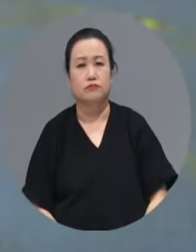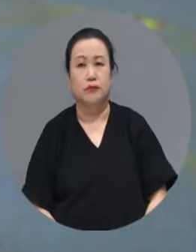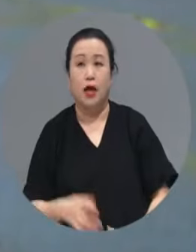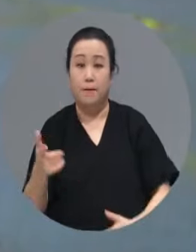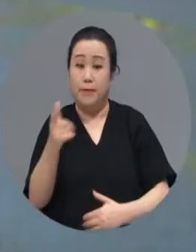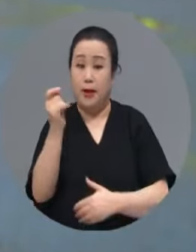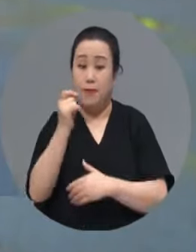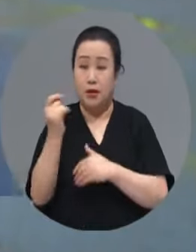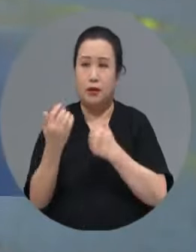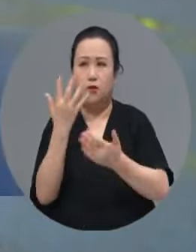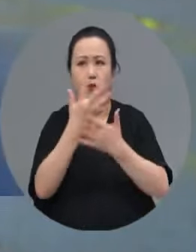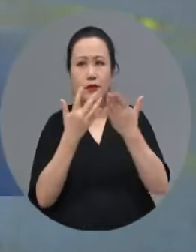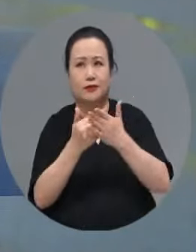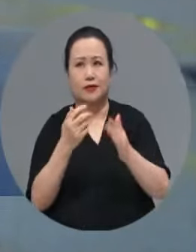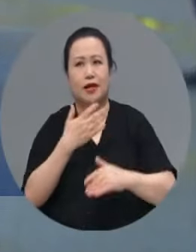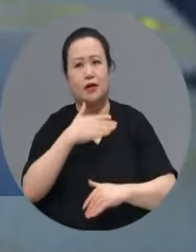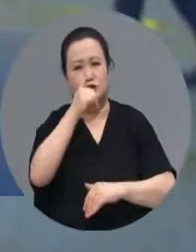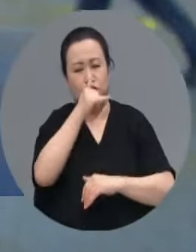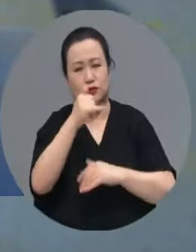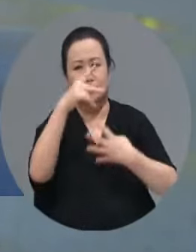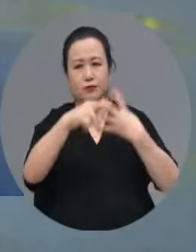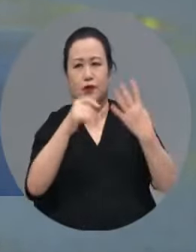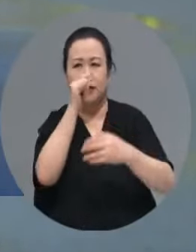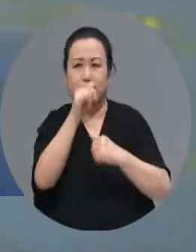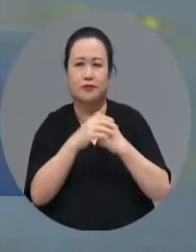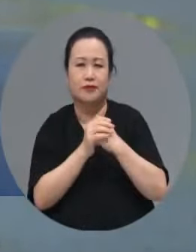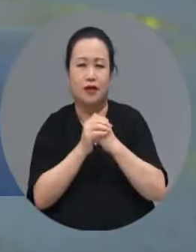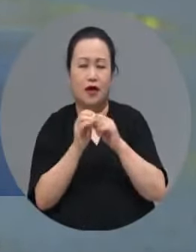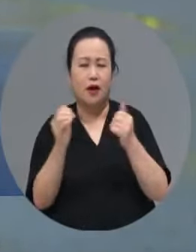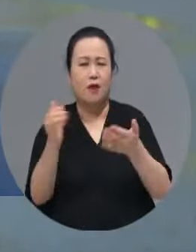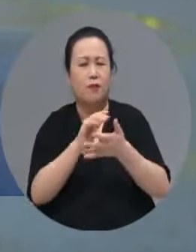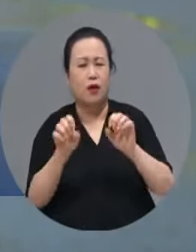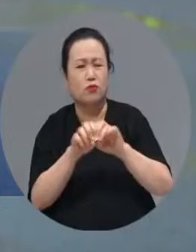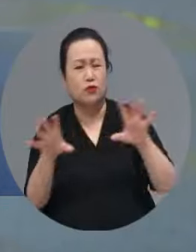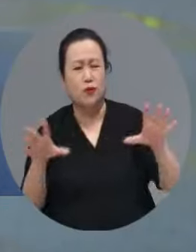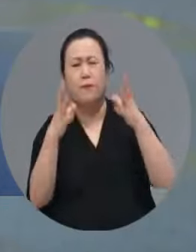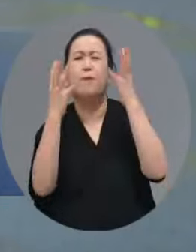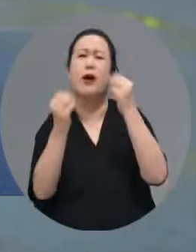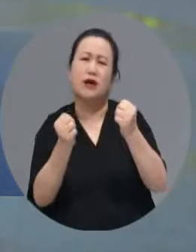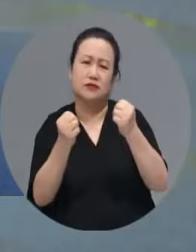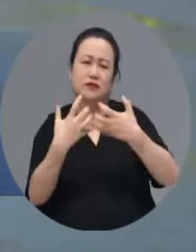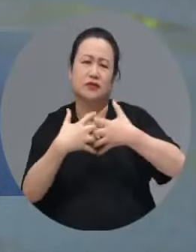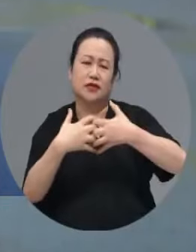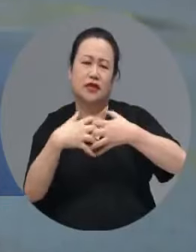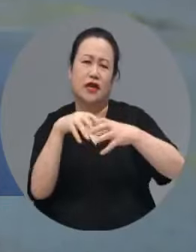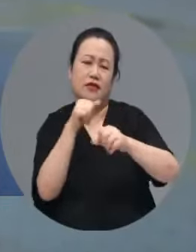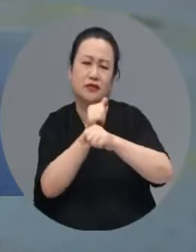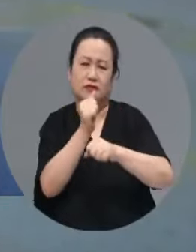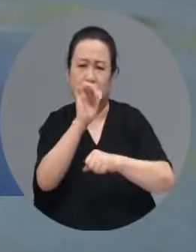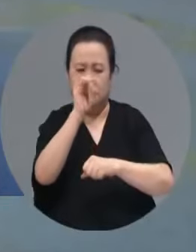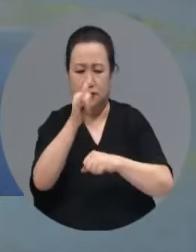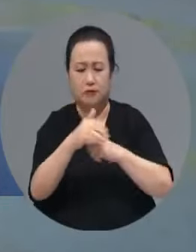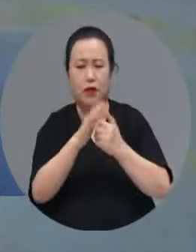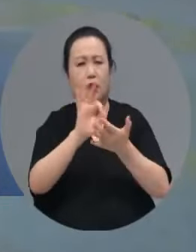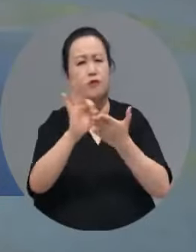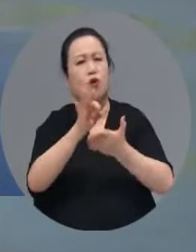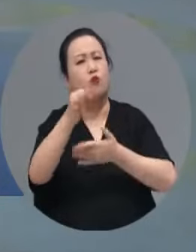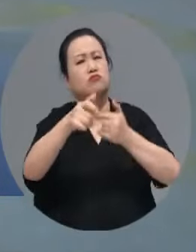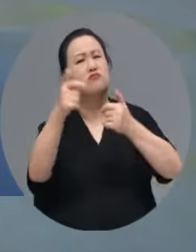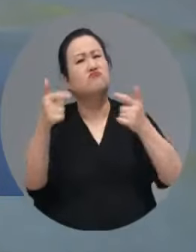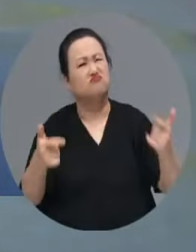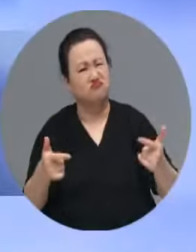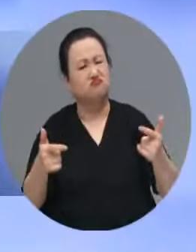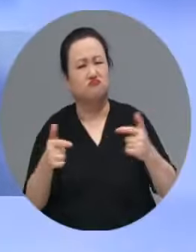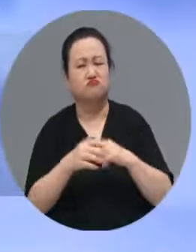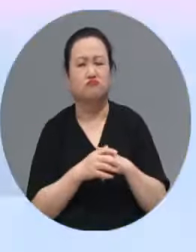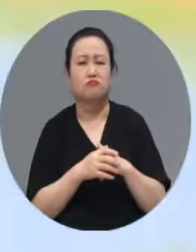조기에 빠르게 화재를 감지할 수 있는 시스템이 있는데 분산돼 있으면 그만큼 많은 설비를 설치해야 된다라는 비용 증가라는 측면의